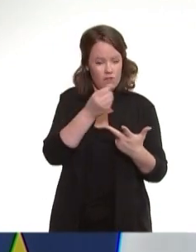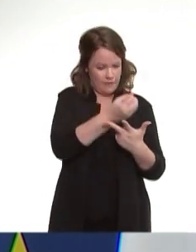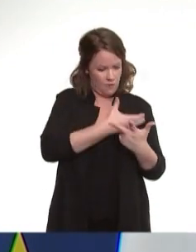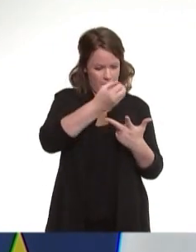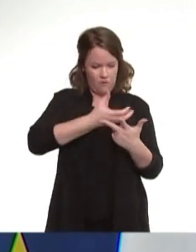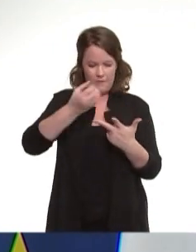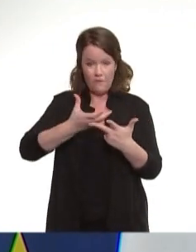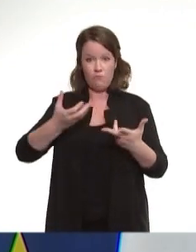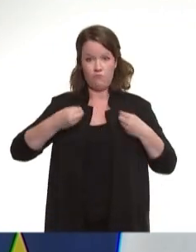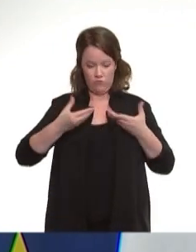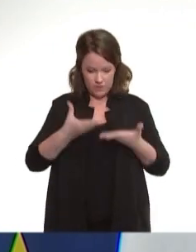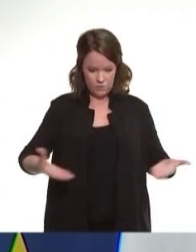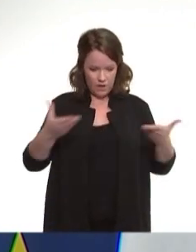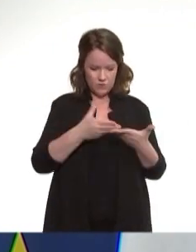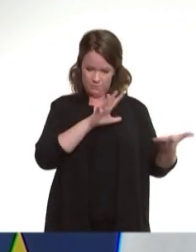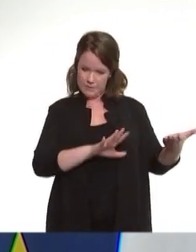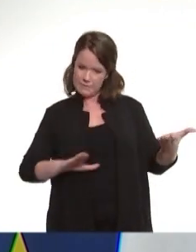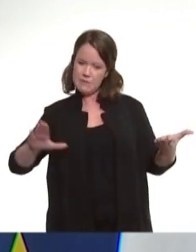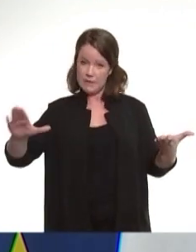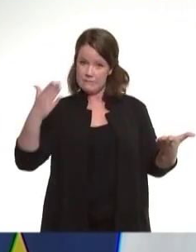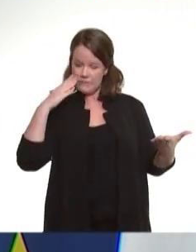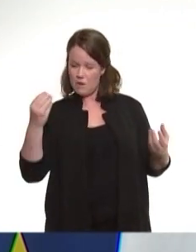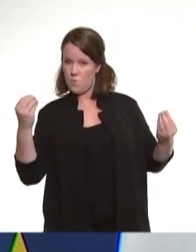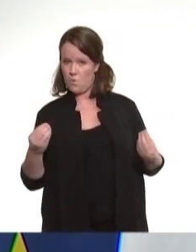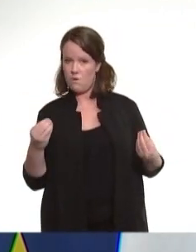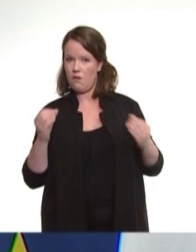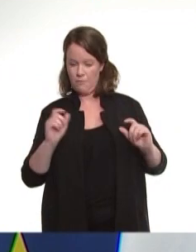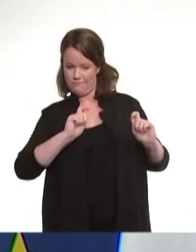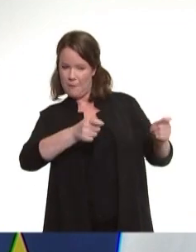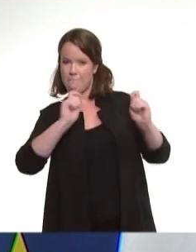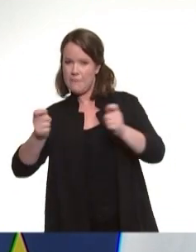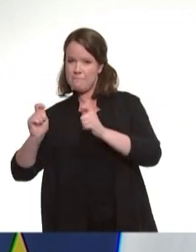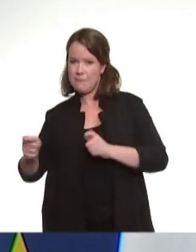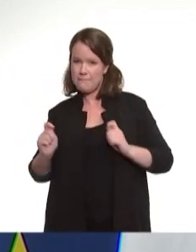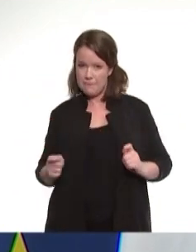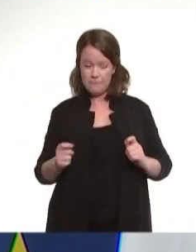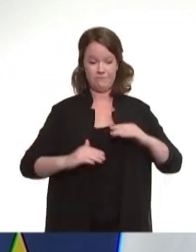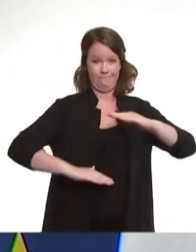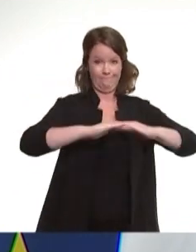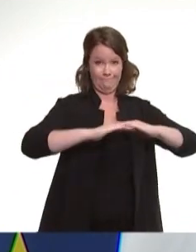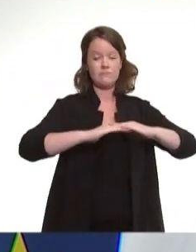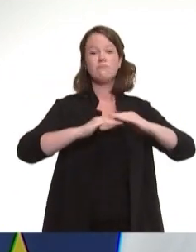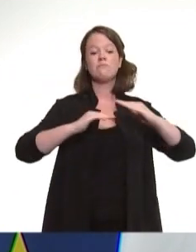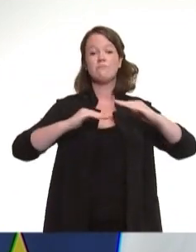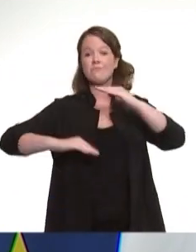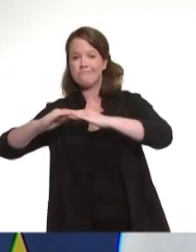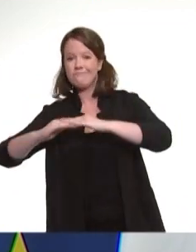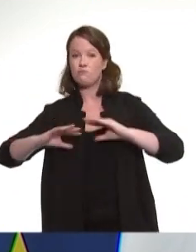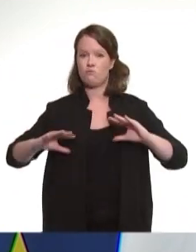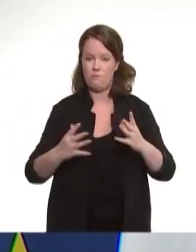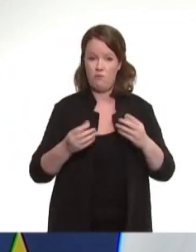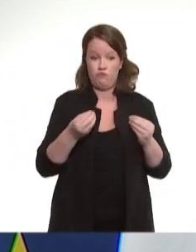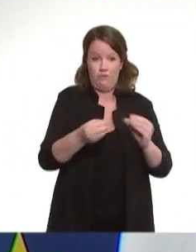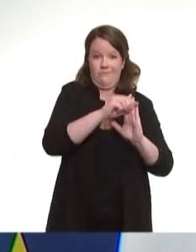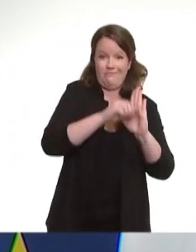de la diffusion du coronavirus sur le territoire national et s'essaye nous ont permis e même de déterminer ses fameuses zones